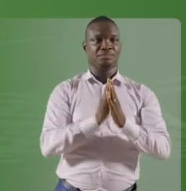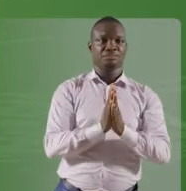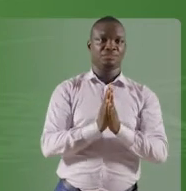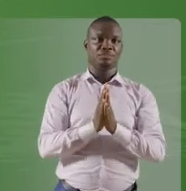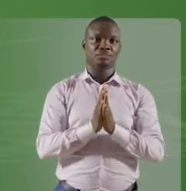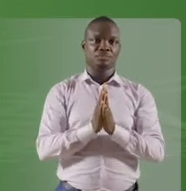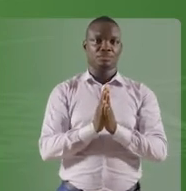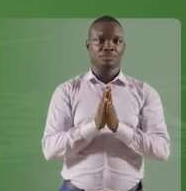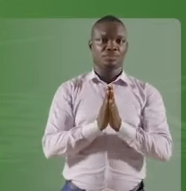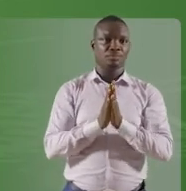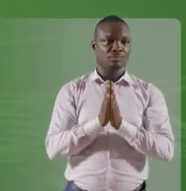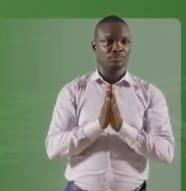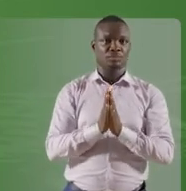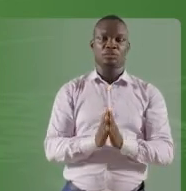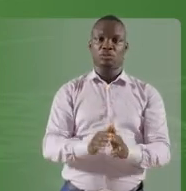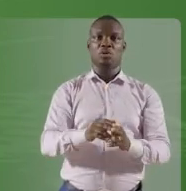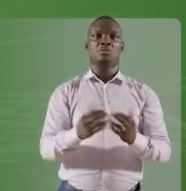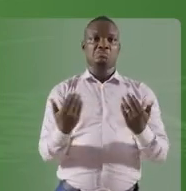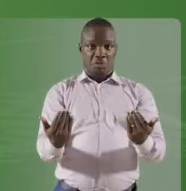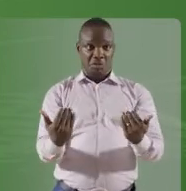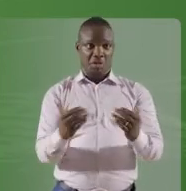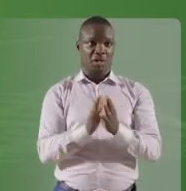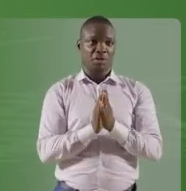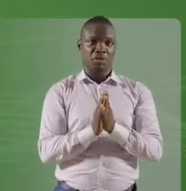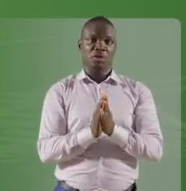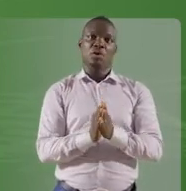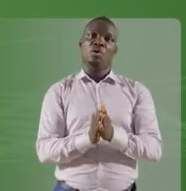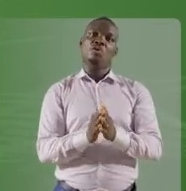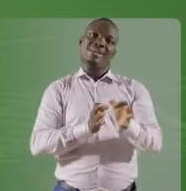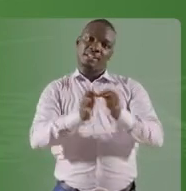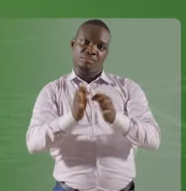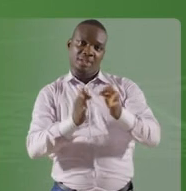relatif. On va donc traduire cette égalité